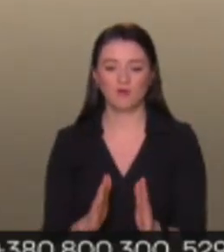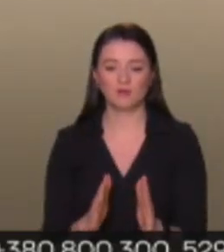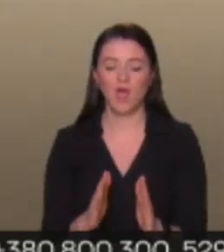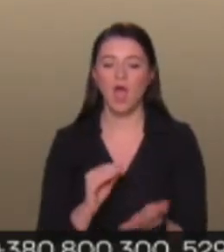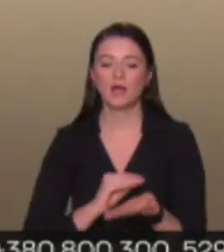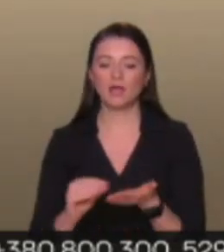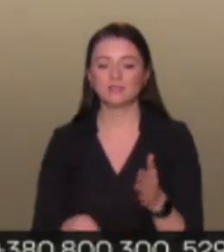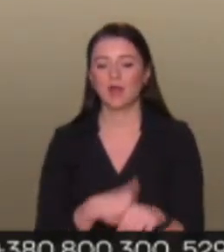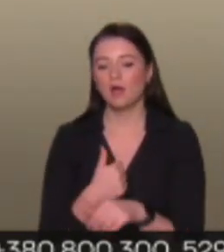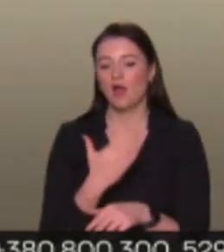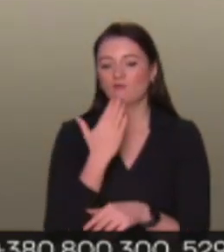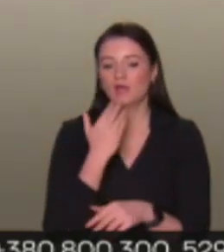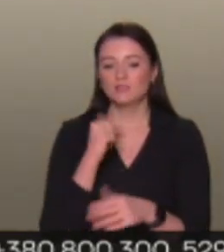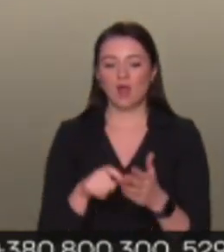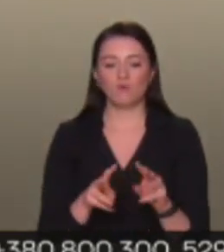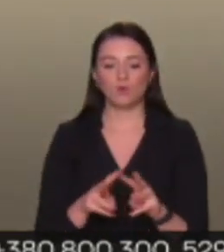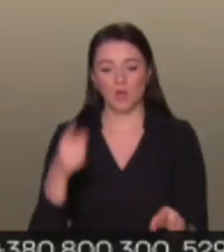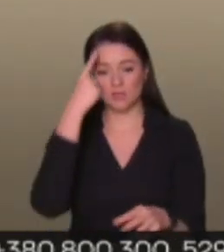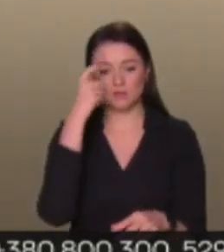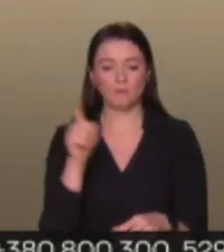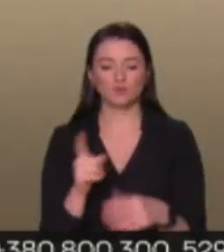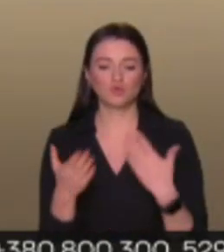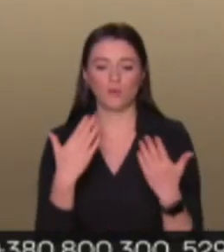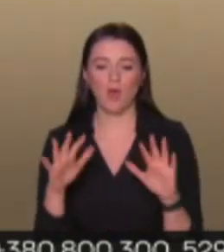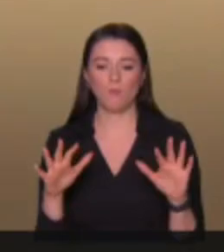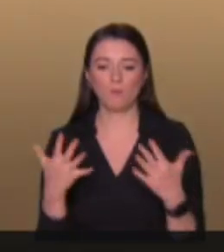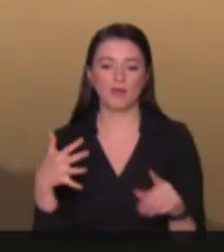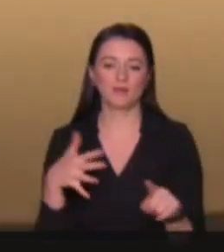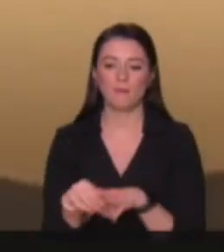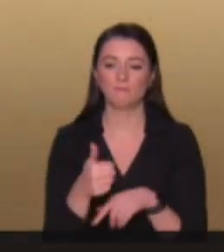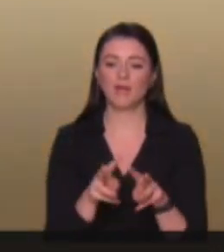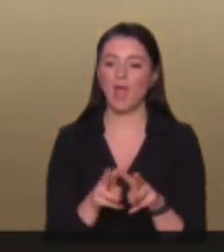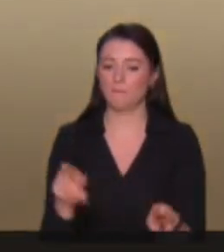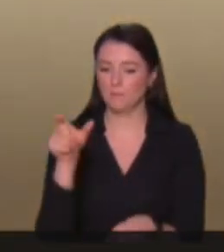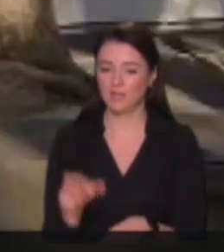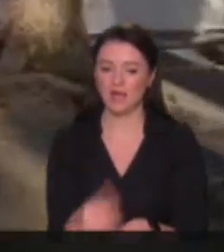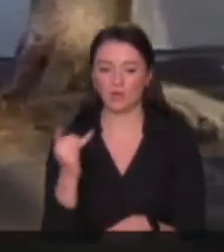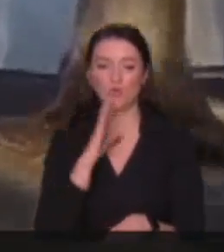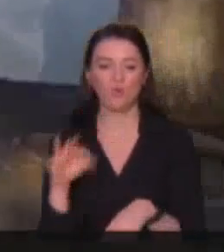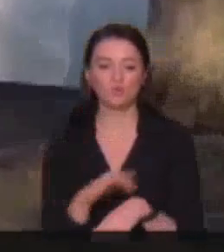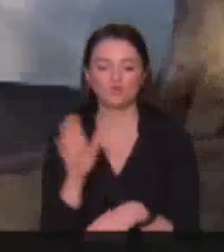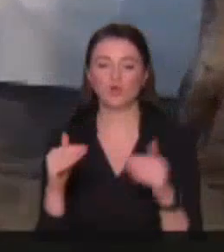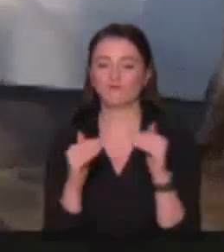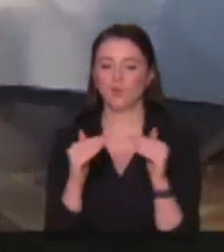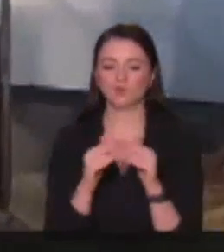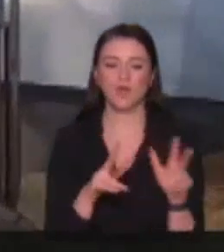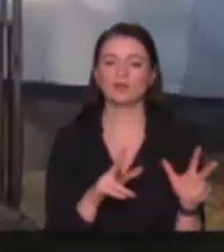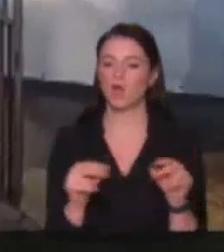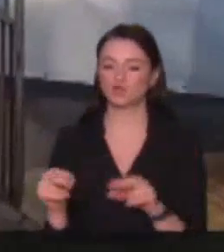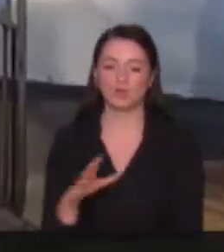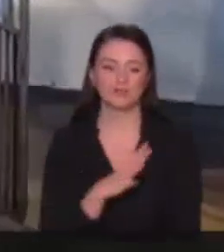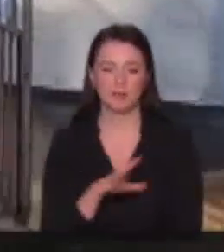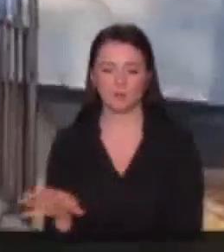Канцелярія глави ізраїльського Кабміну заявила, що на момент атаки прем'єра Нетаньяху та його дружини в резиденції, на щастя, не